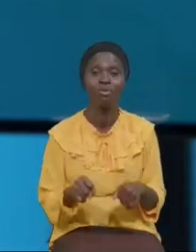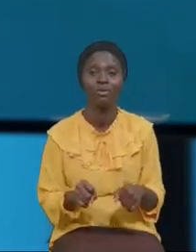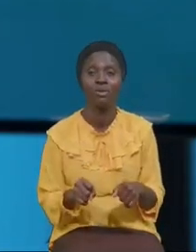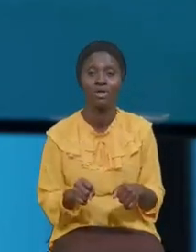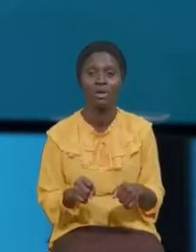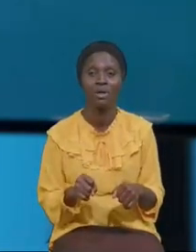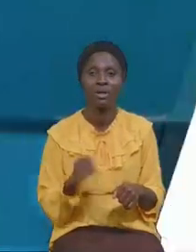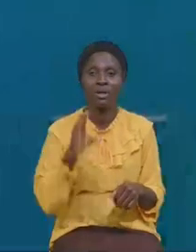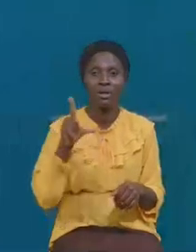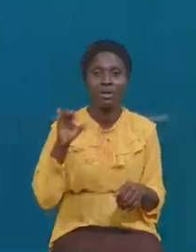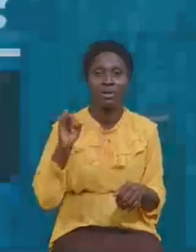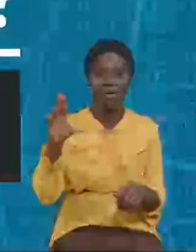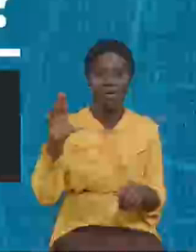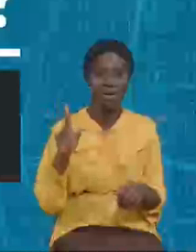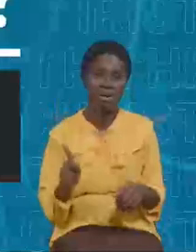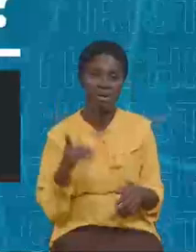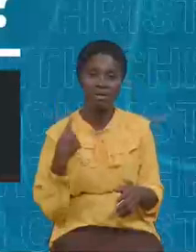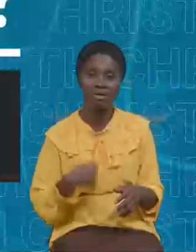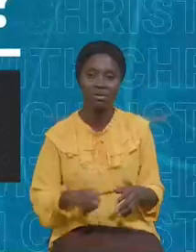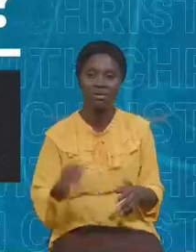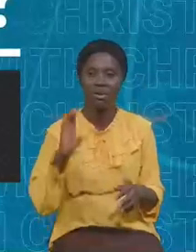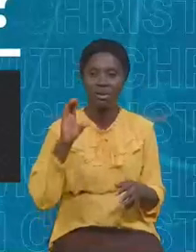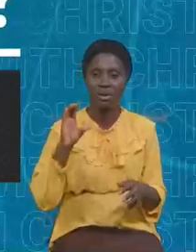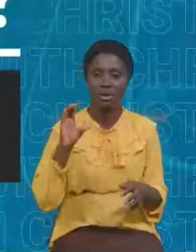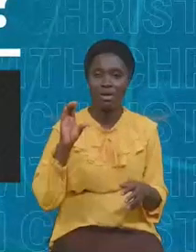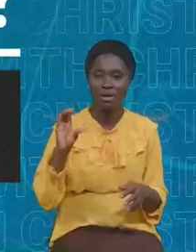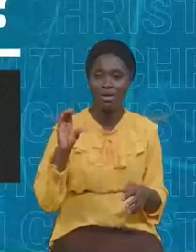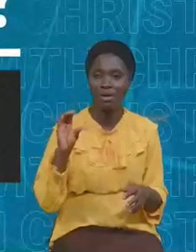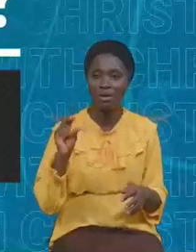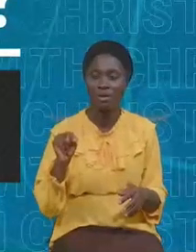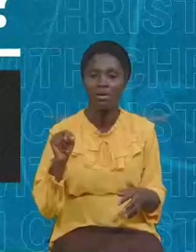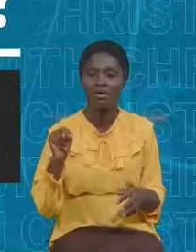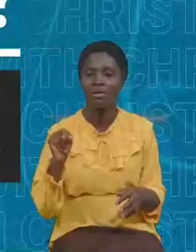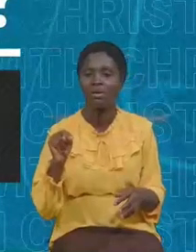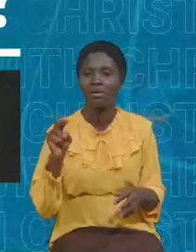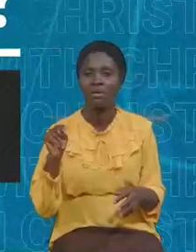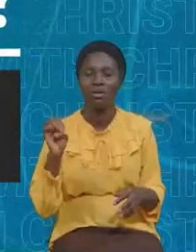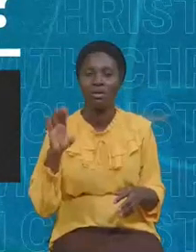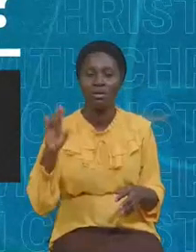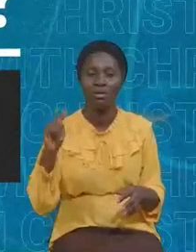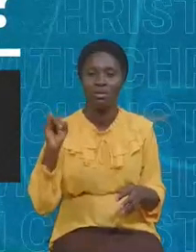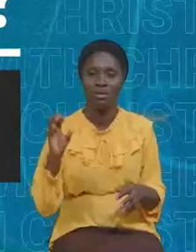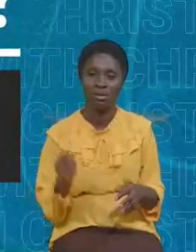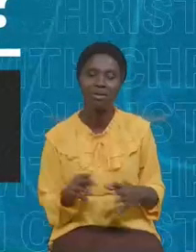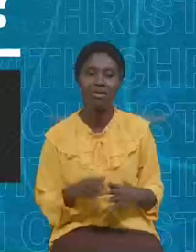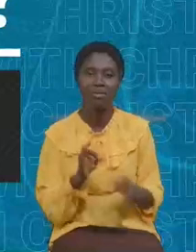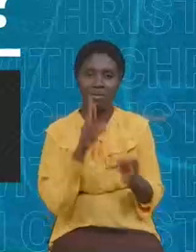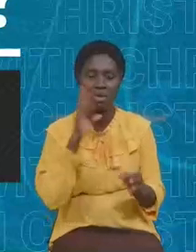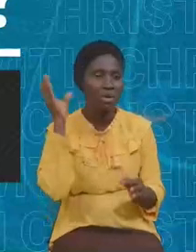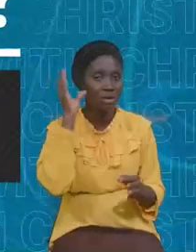si vous le trouvez difficile d'aller là-bas, Seulement dites là où vous êtes